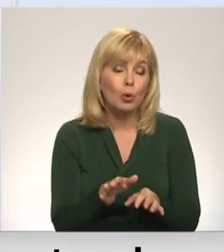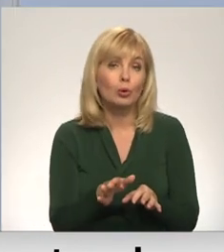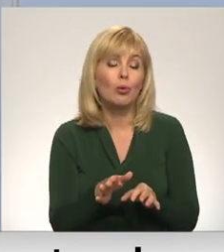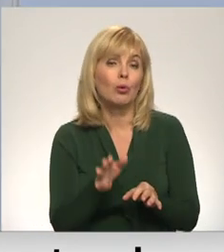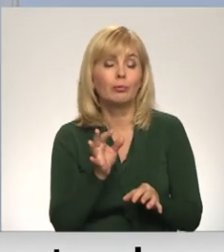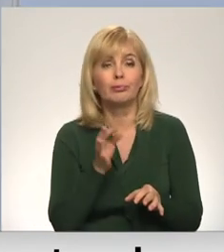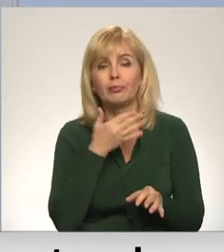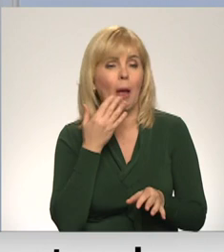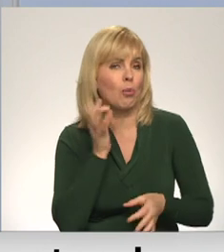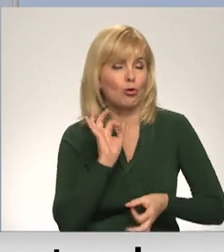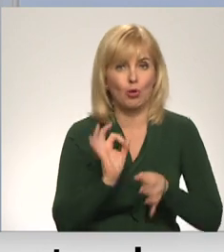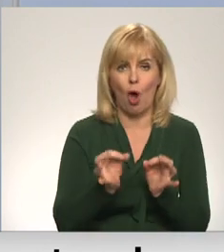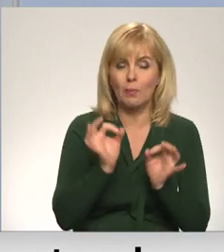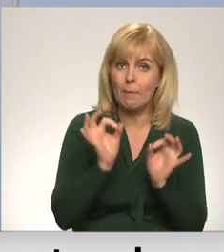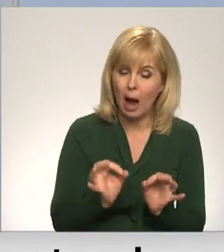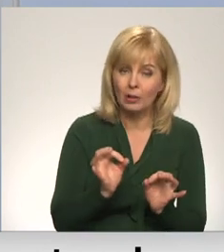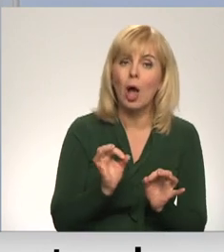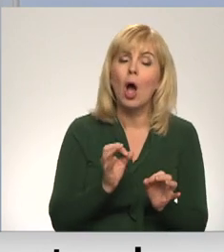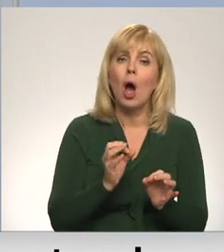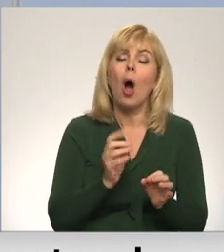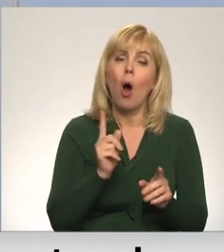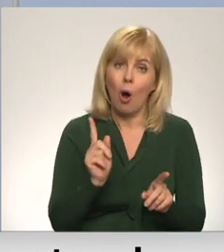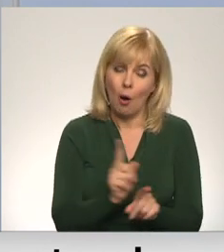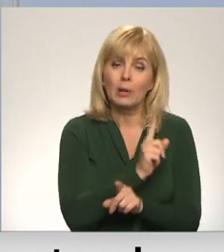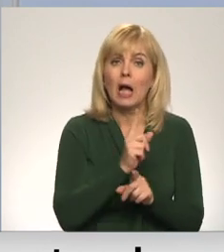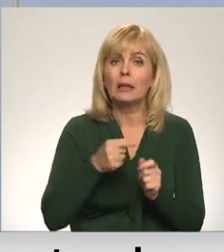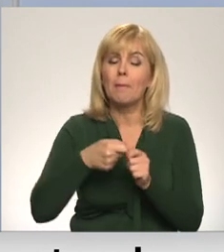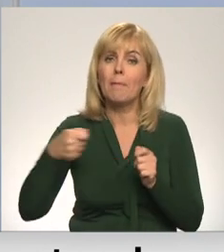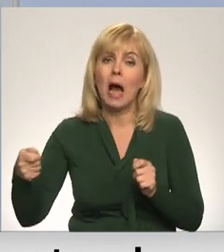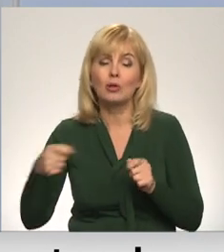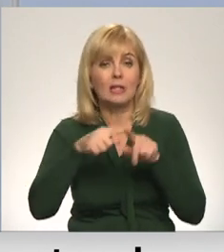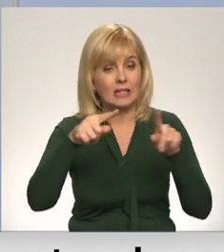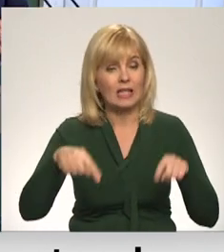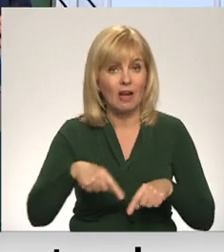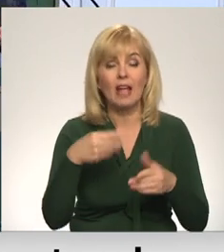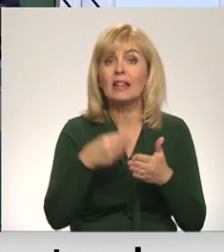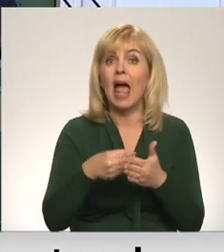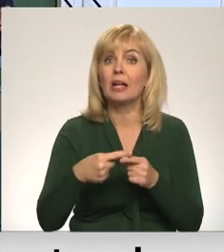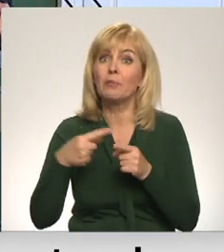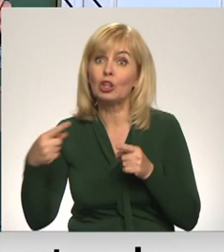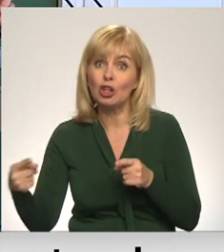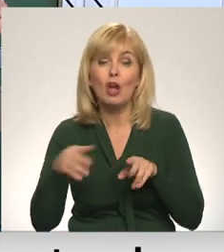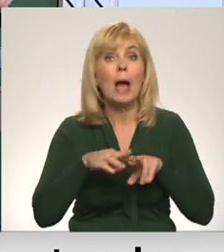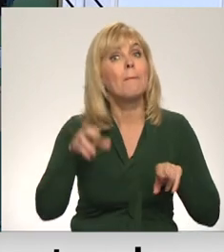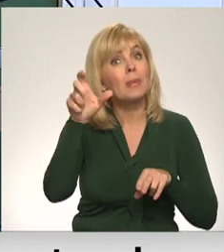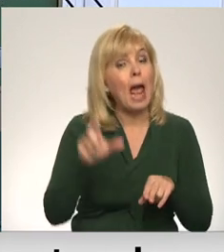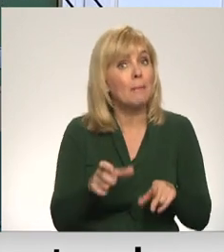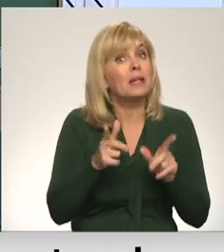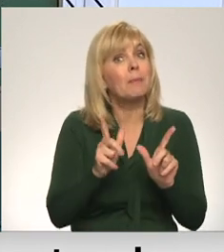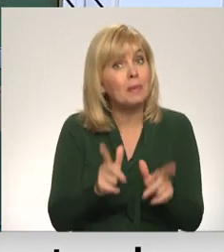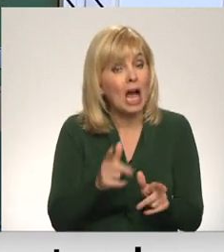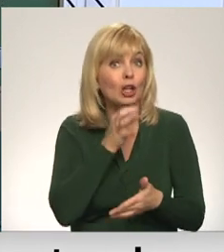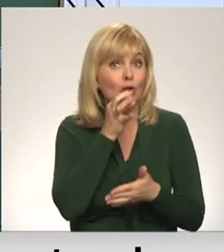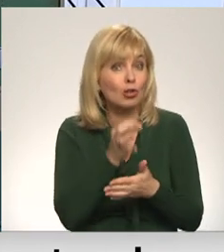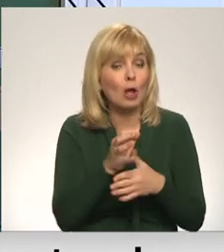nepareizi. Tā kā ir noteikti jāpagarina šis certifikāta derīguma termiņš. Arī premjers tam piekrita, taču uzsvēra,